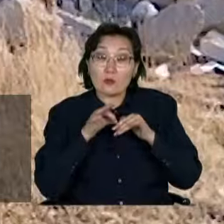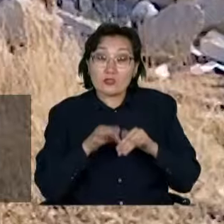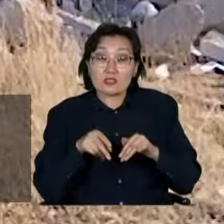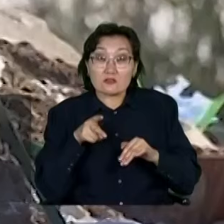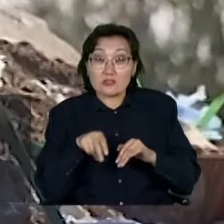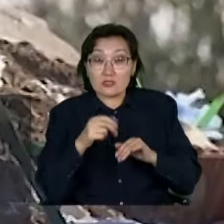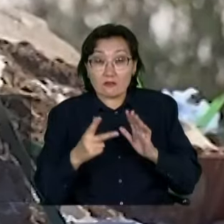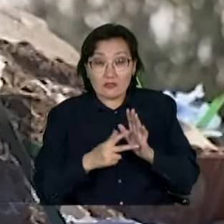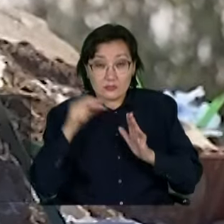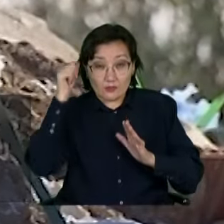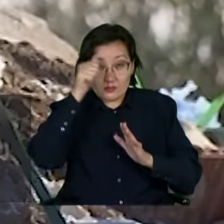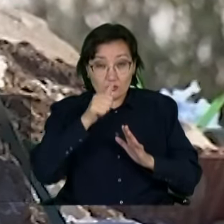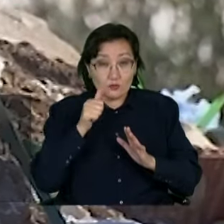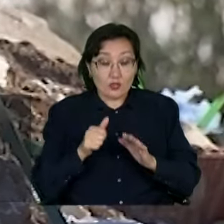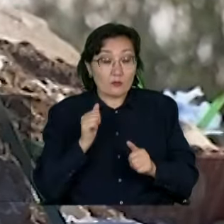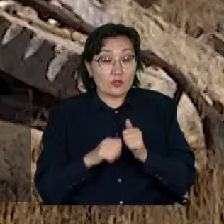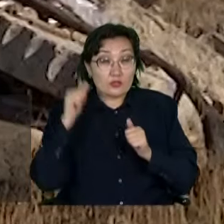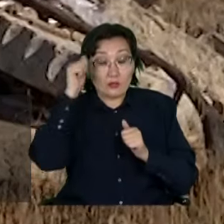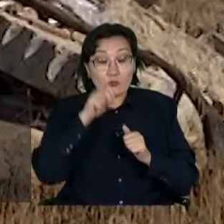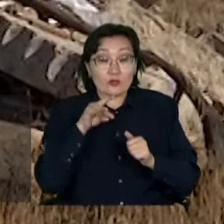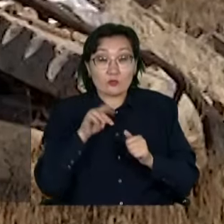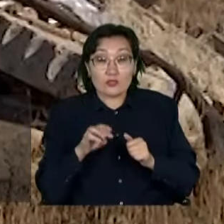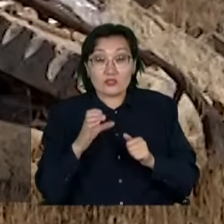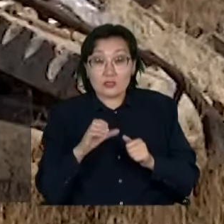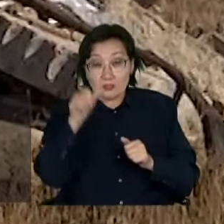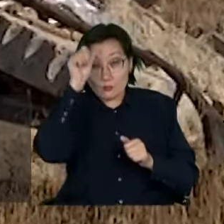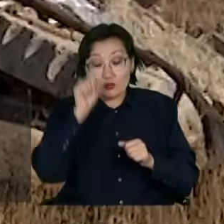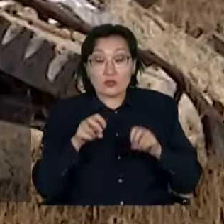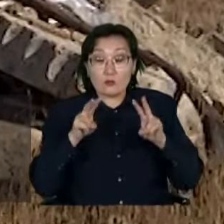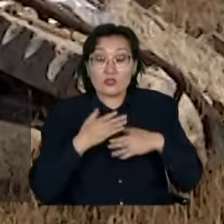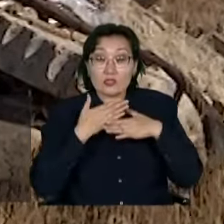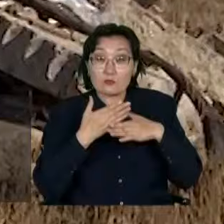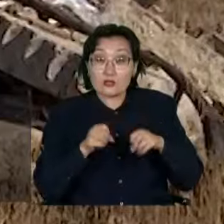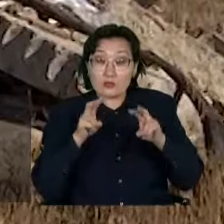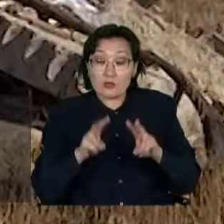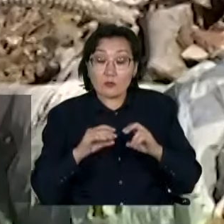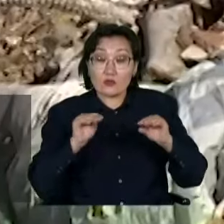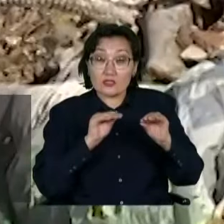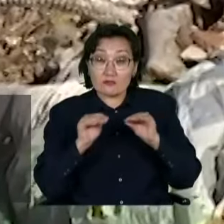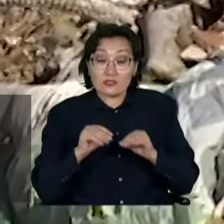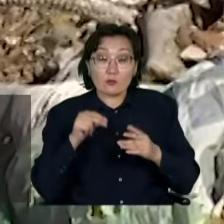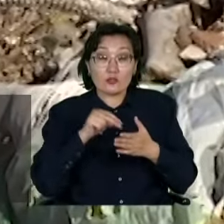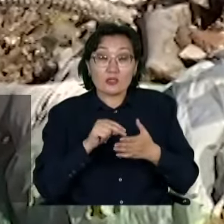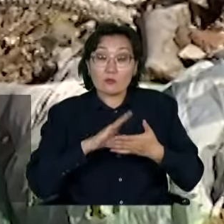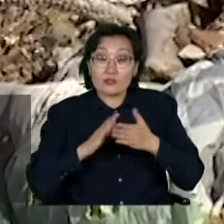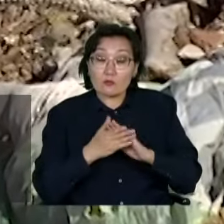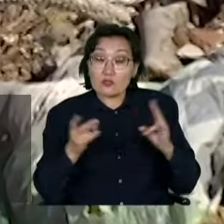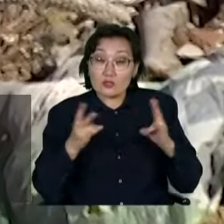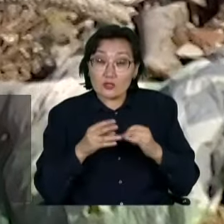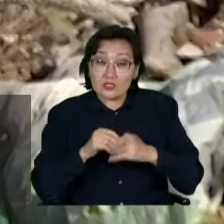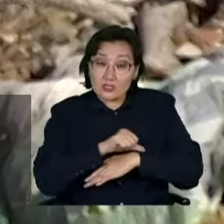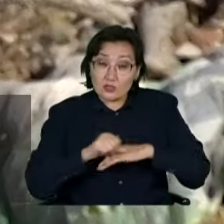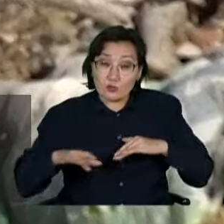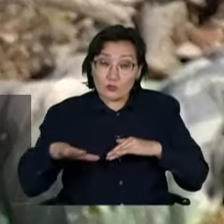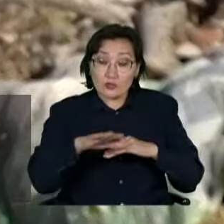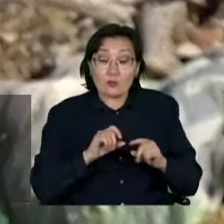с 2018 года. Ежегодно с марта по сентябрь специалисты с помощью специальной аппаратуры оценивают состояние необходимой территории.